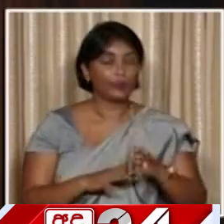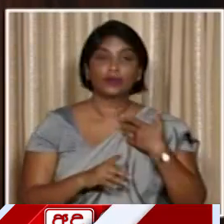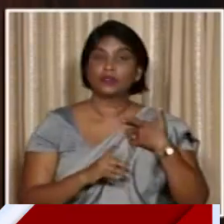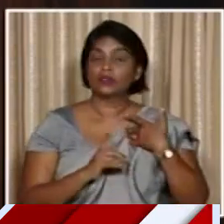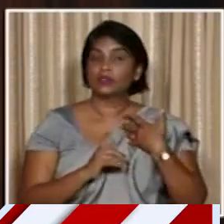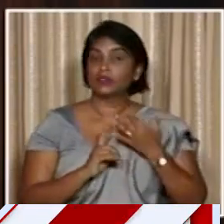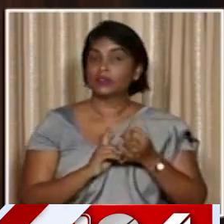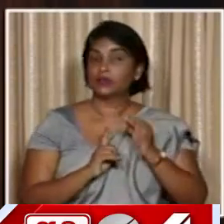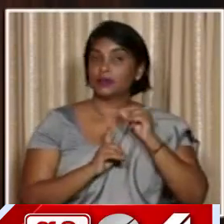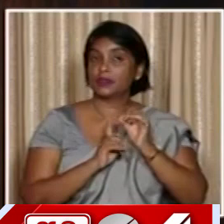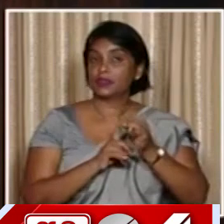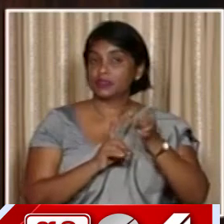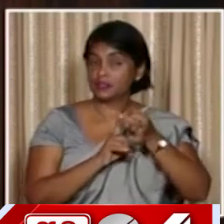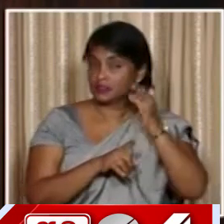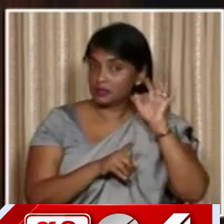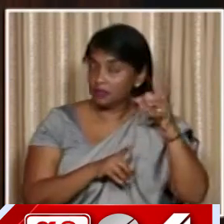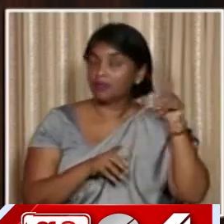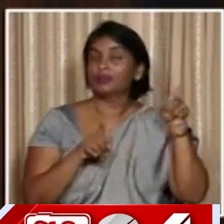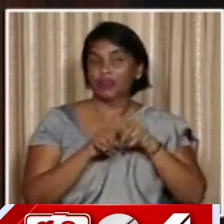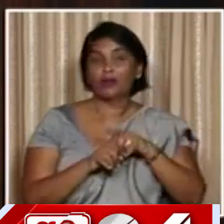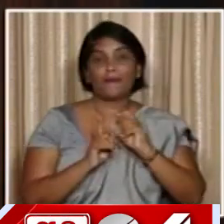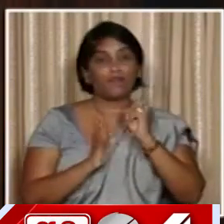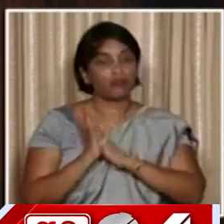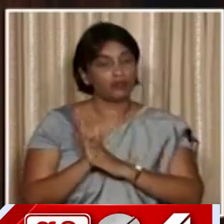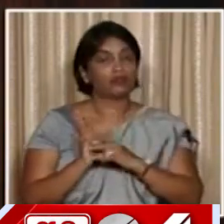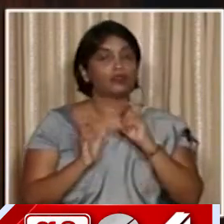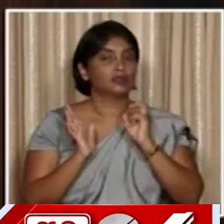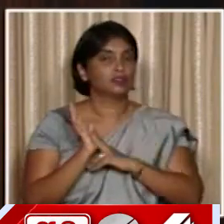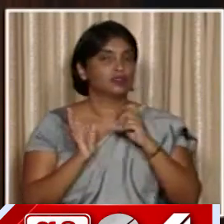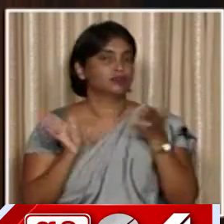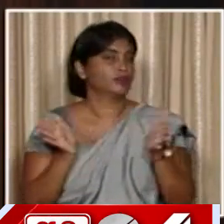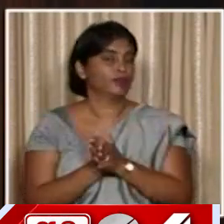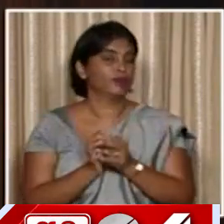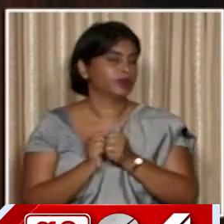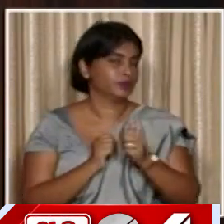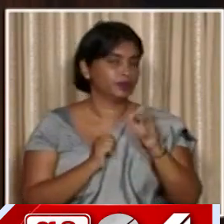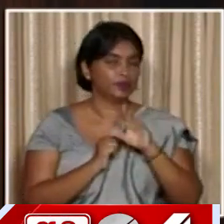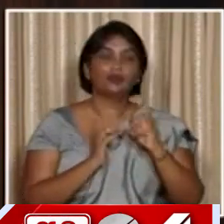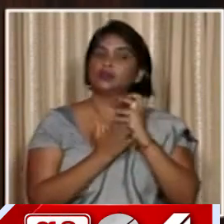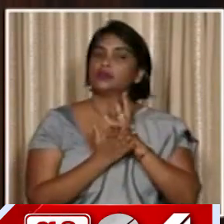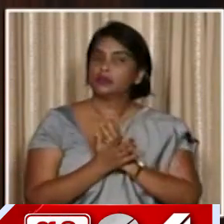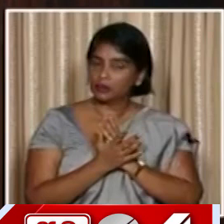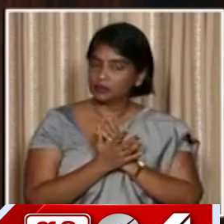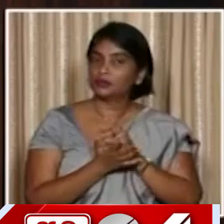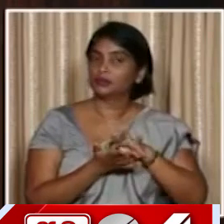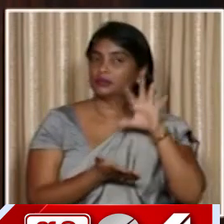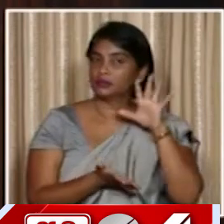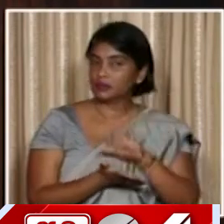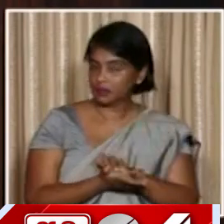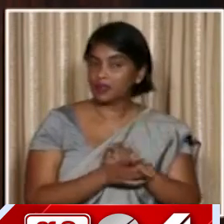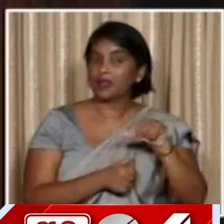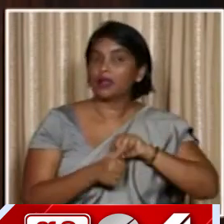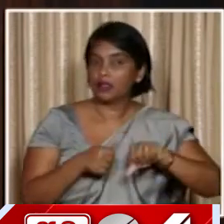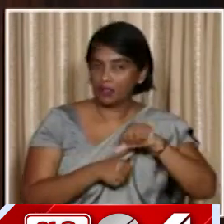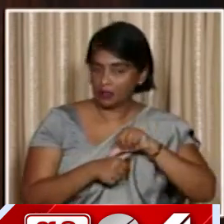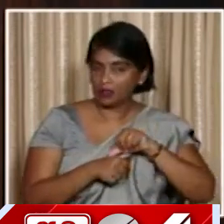විධායකයේ යටතේ විවස්ථා දායකට වග කියන ආයතනයක් විදියට ජාතික සභාව යටතට පත් වෙන ආකාරයට ඒ විවස්ථාපිත ආයතනයක්